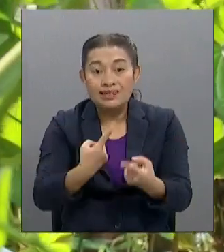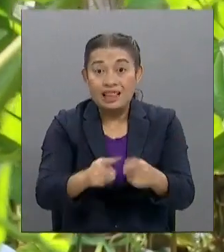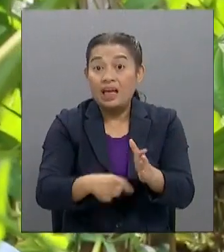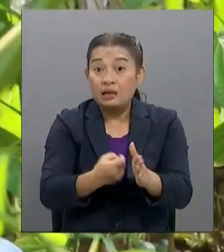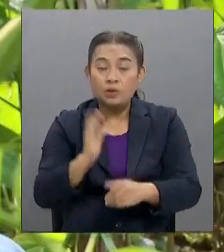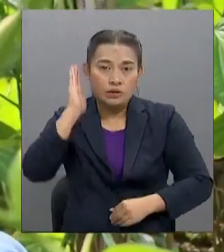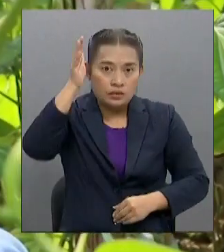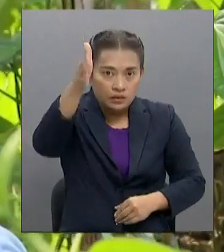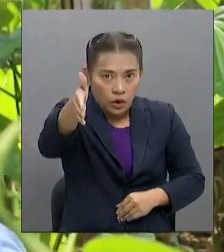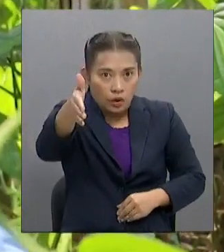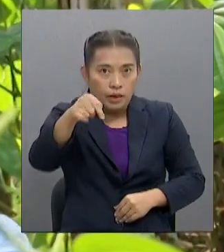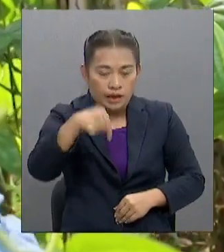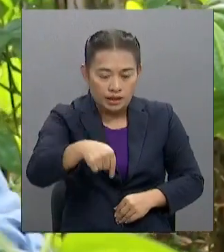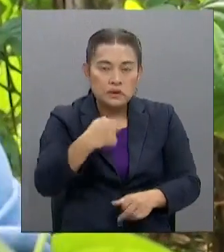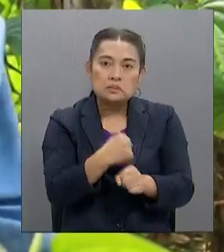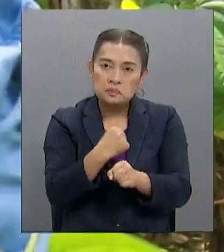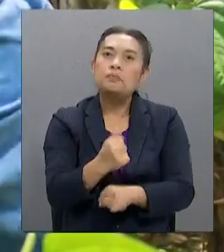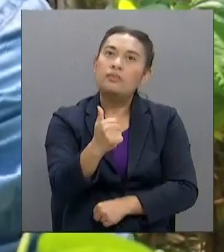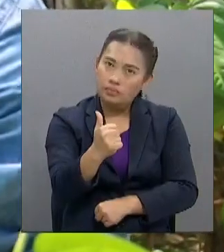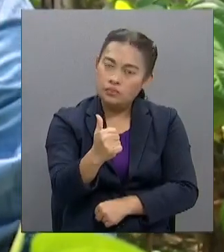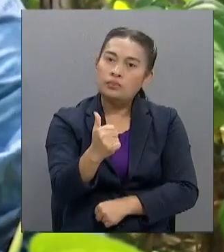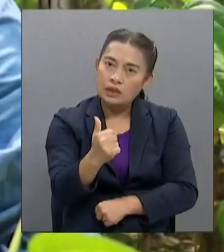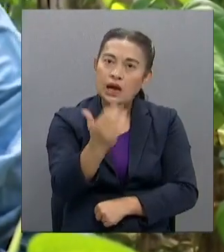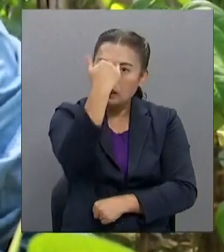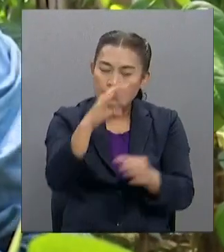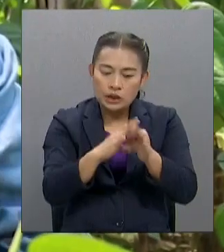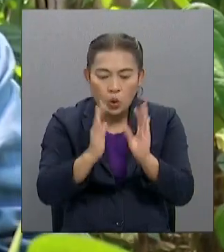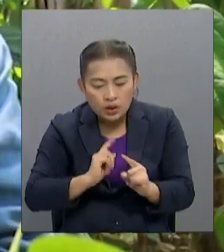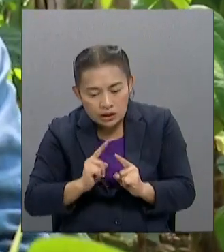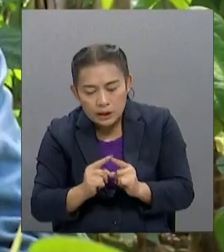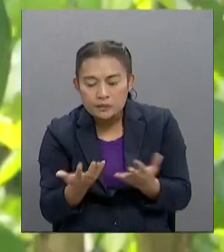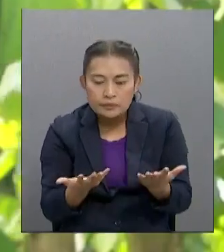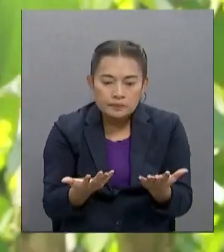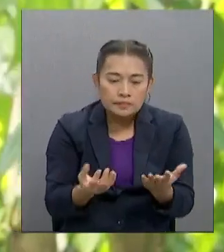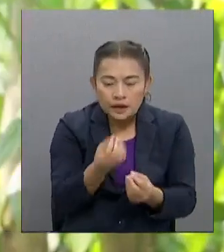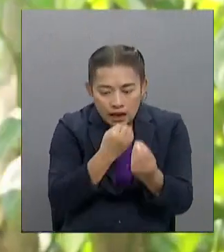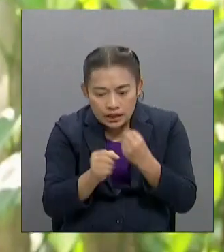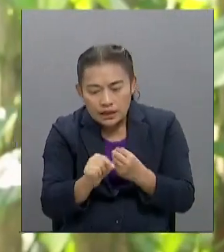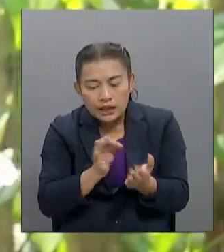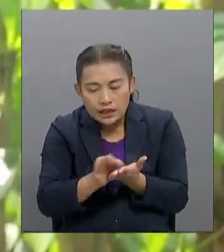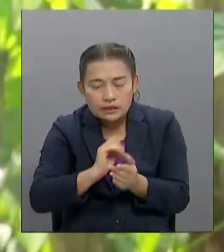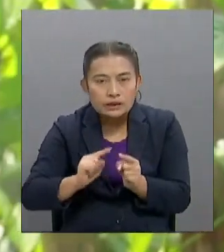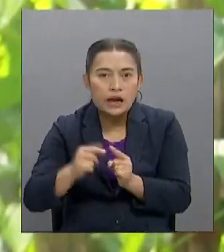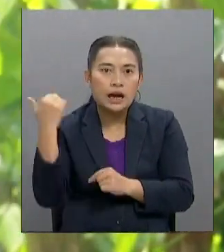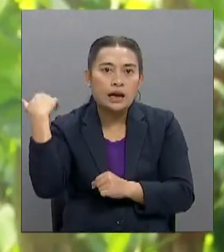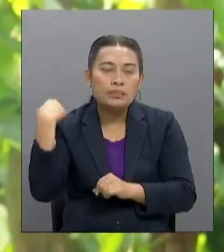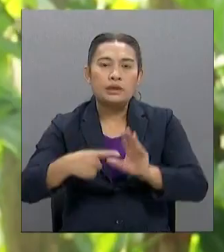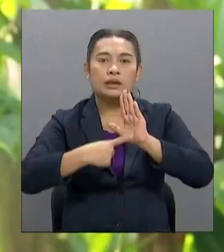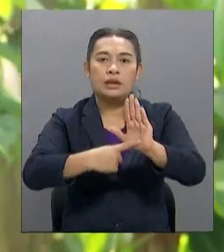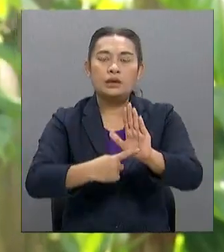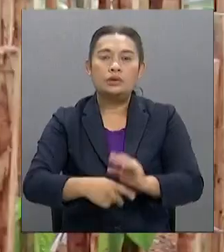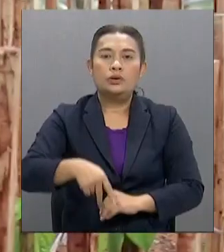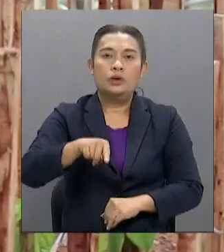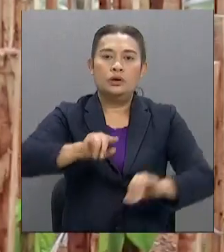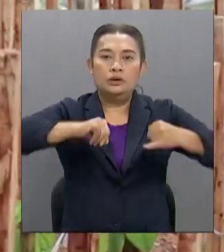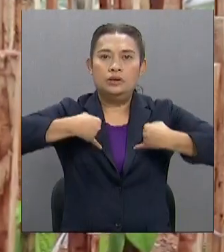ตของชาวสวนพลูยังสดใสเพราะยังมีผู้บริโภคอีกมากที่ยังเห็นคุณค่าของพลูอย่างคุณพนิจจันทองเจ้า